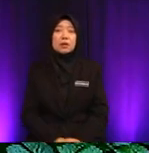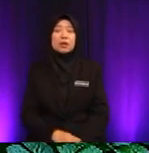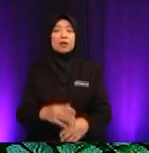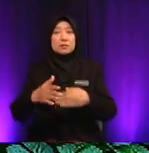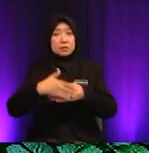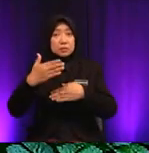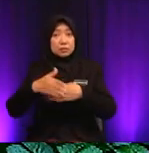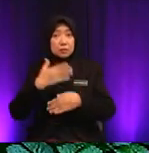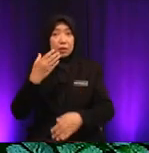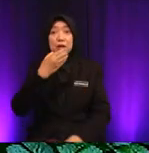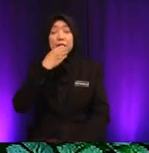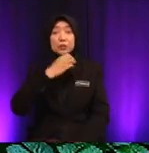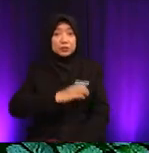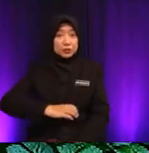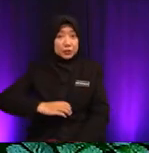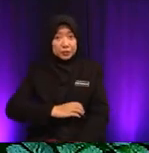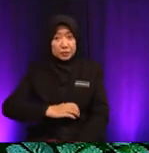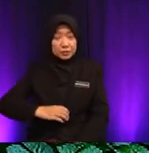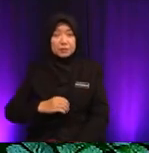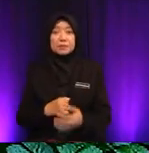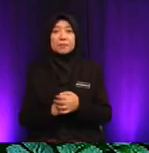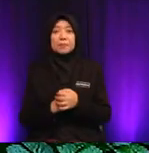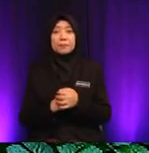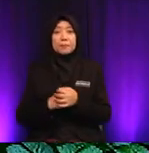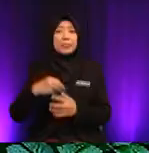dan juga tuh